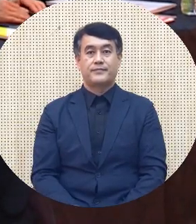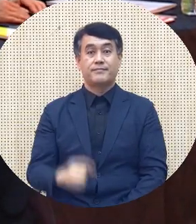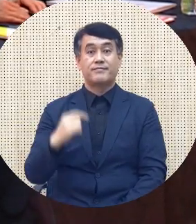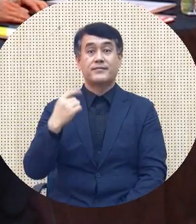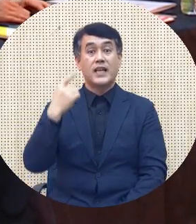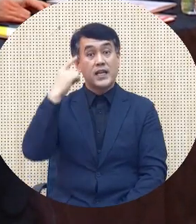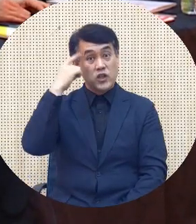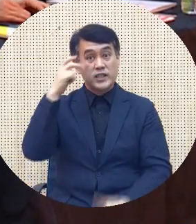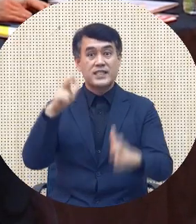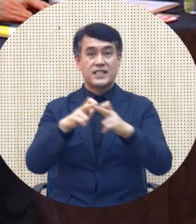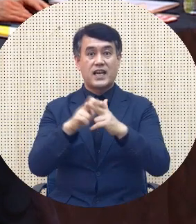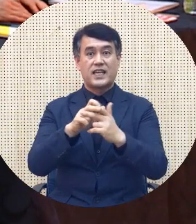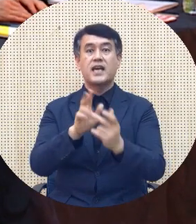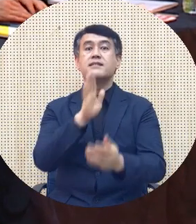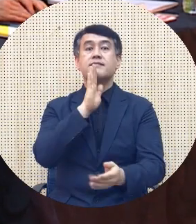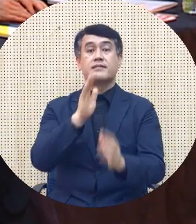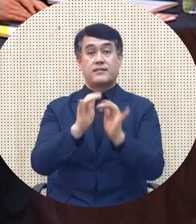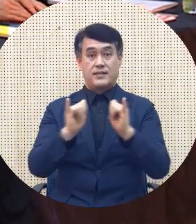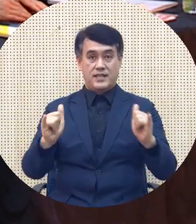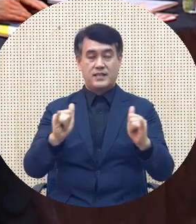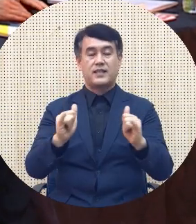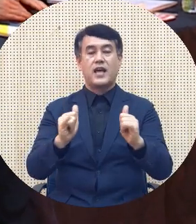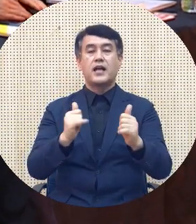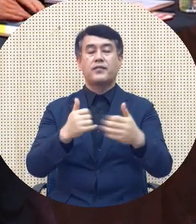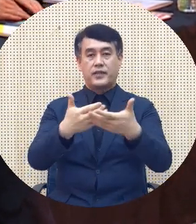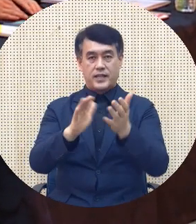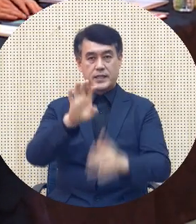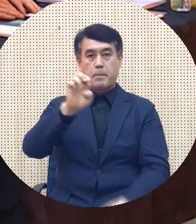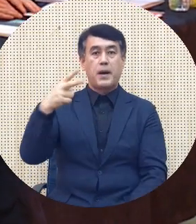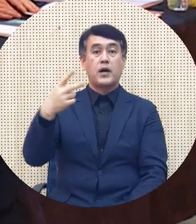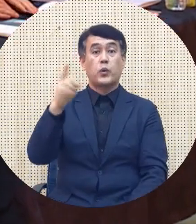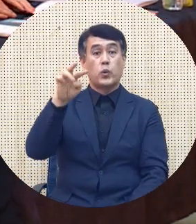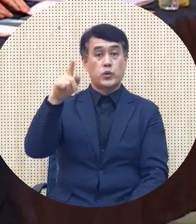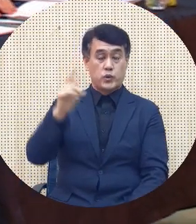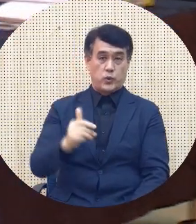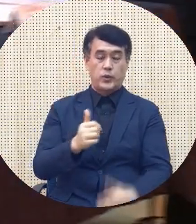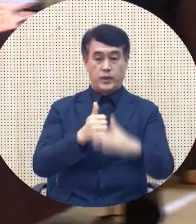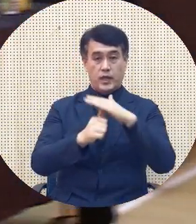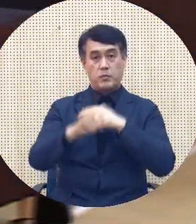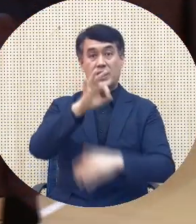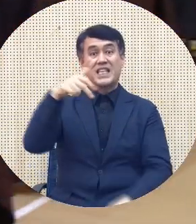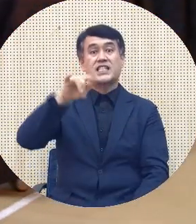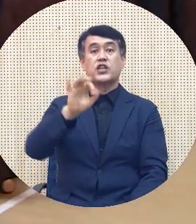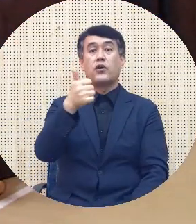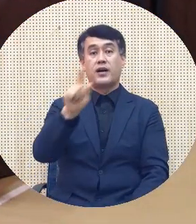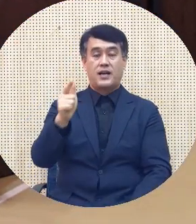다음은 정신장애 당사자 인권단체 파도손의 이정아 대표님 참석하셨습니다.